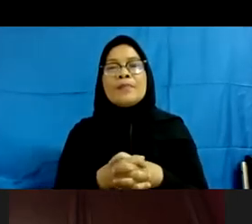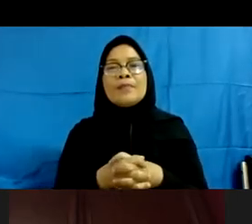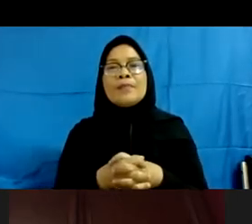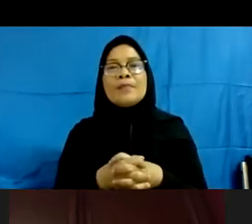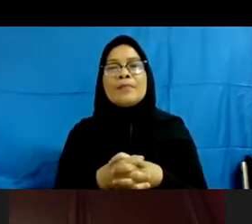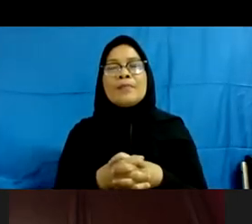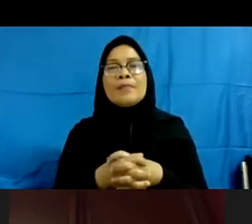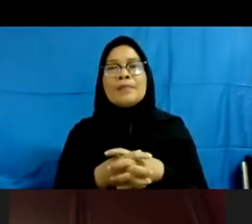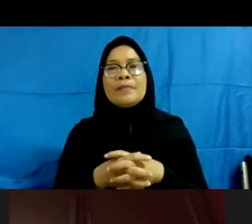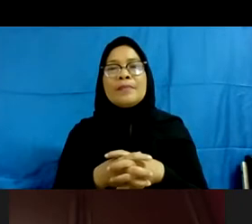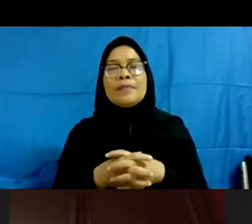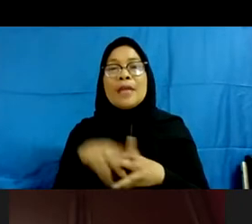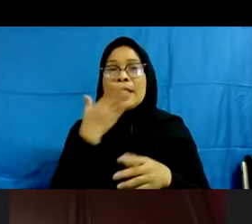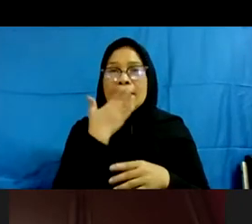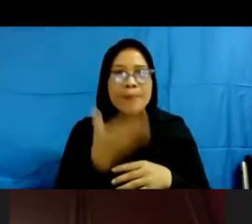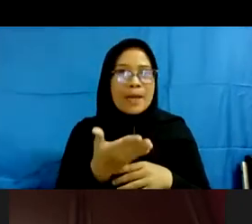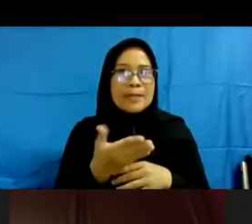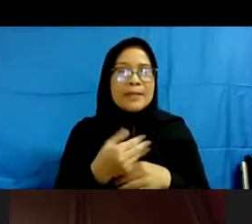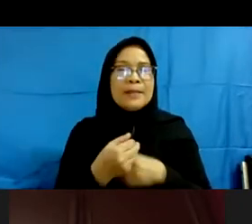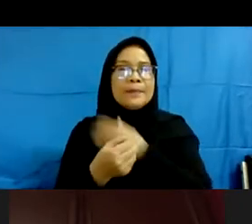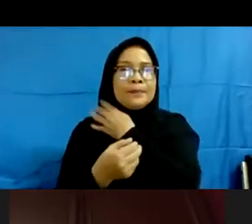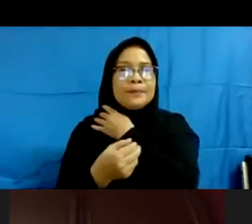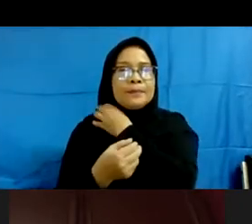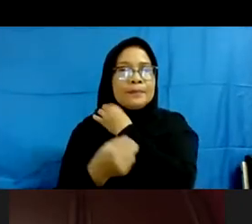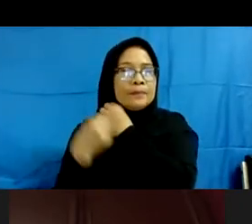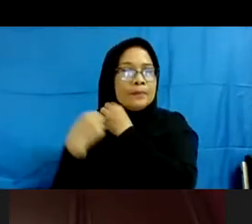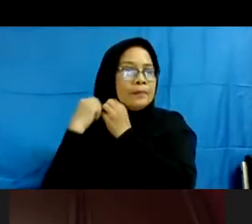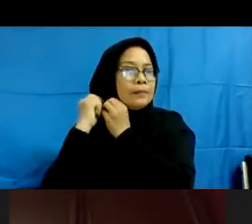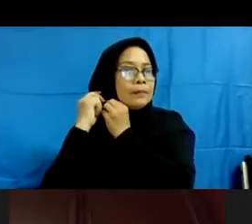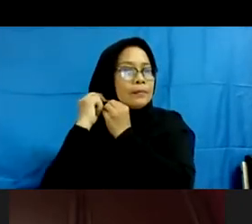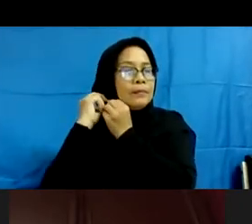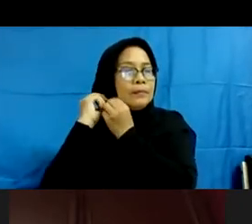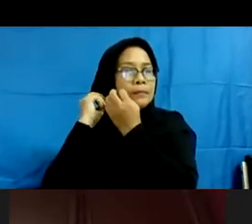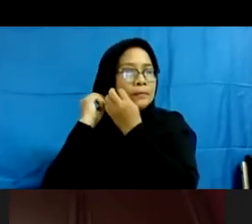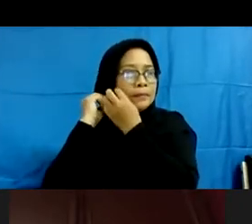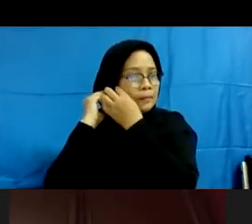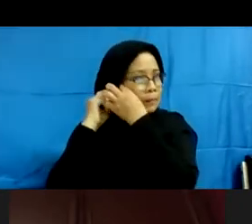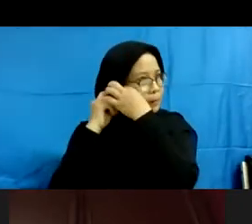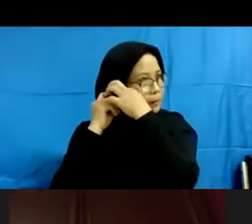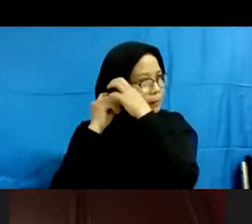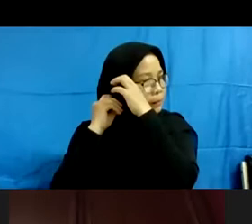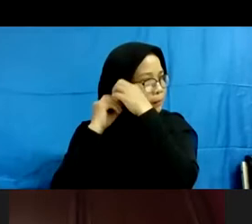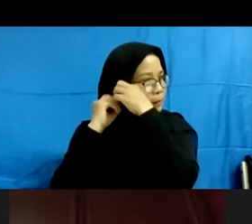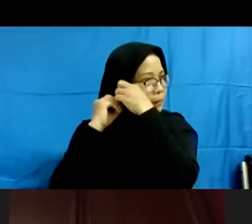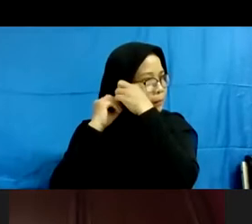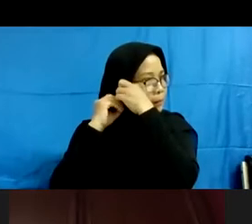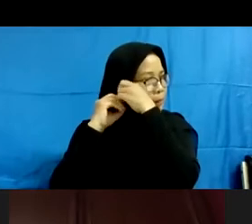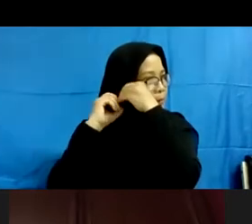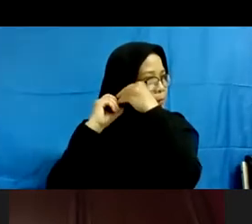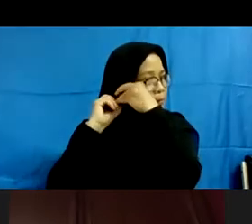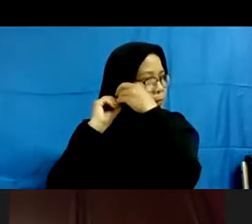Baik, terima kasih Bu Astrid. Memang ada beberapa yang saya sampaikan. Itu sekali tadi kata Ibu Direktur